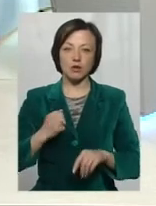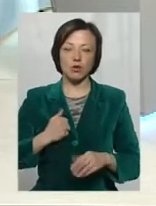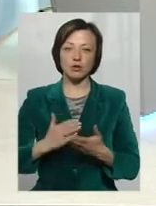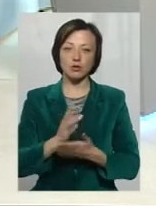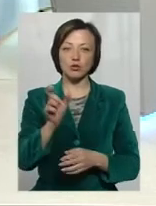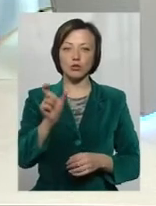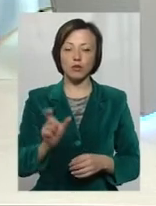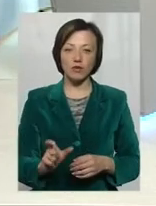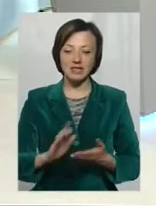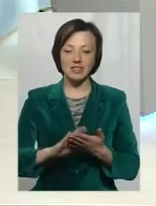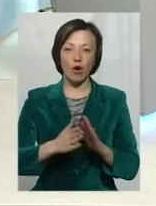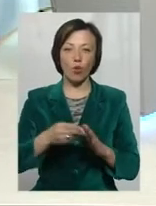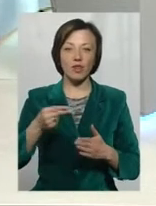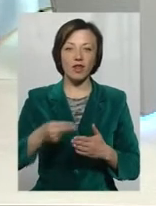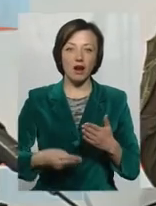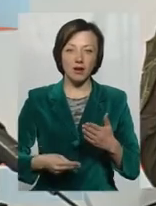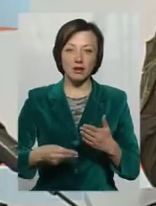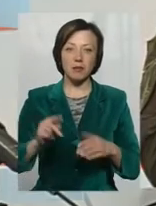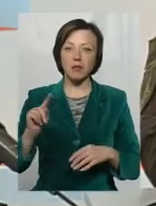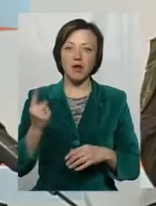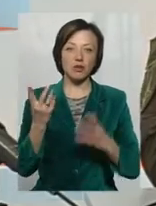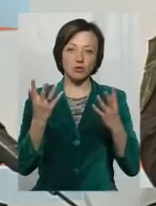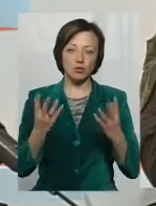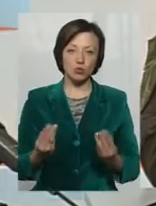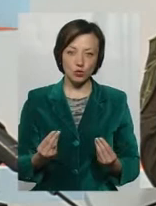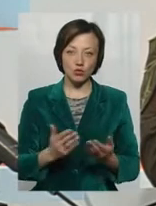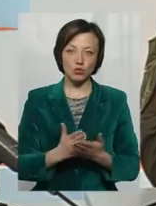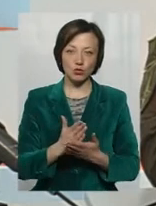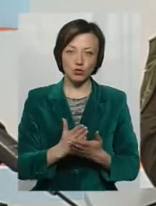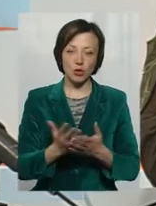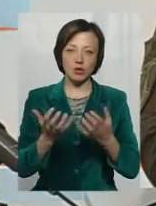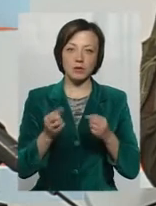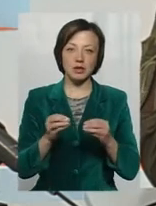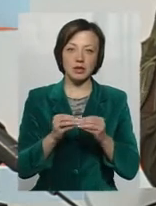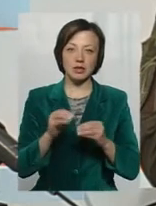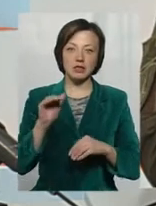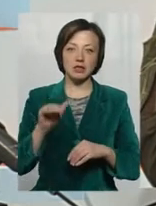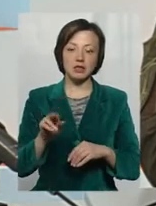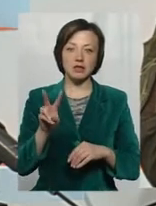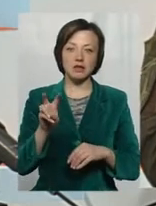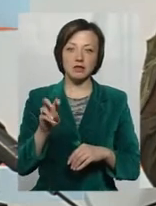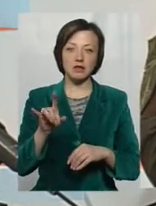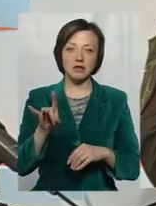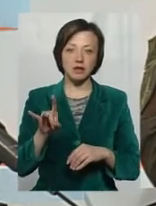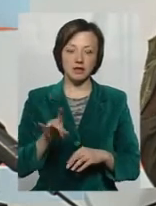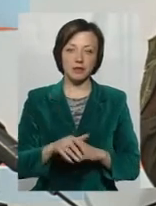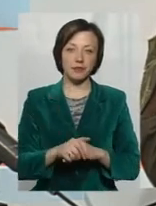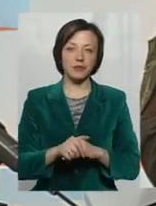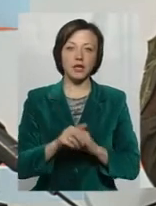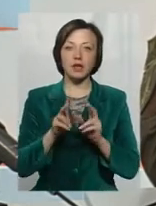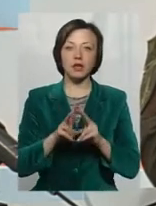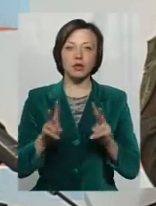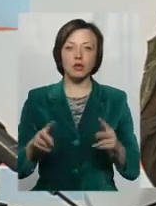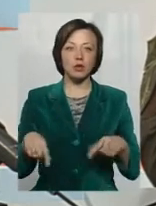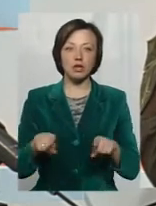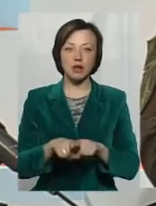військовослужбовець військової служби за контрактом по першому дню служби отримує 10 200 гривень. Ніхто так не